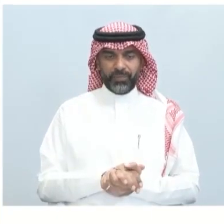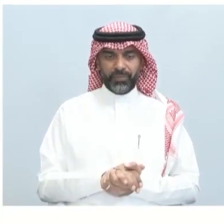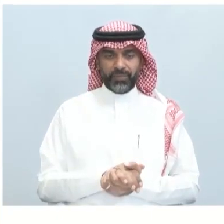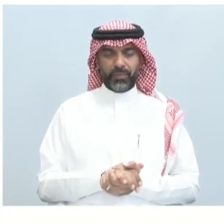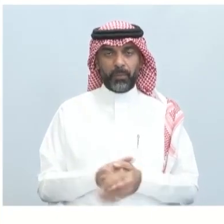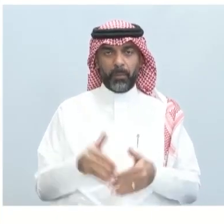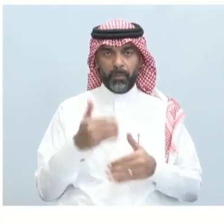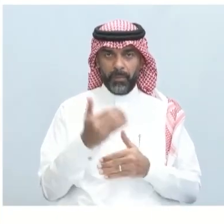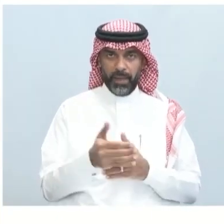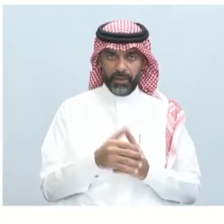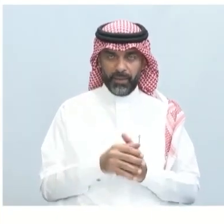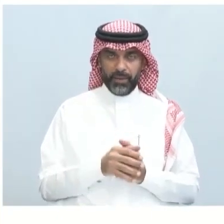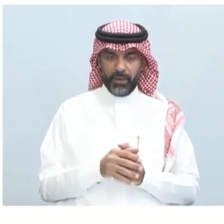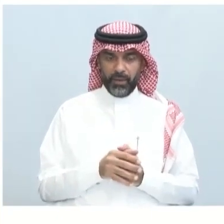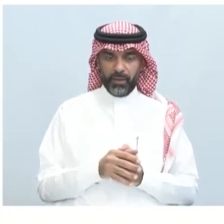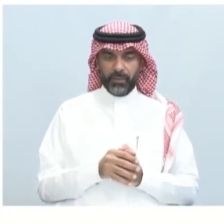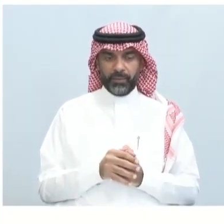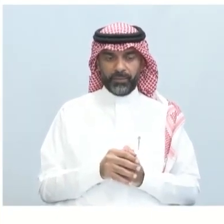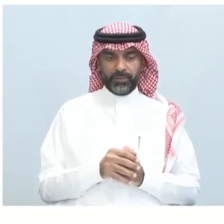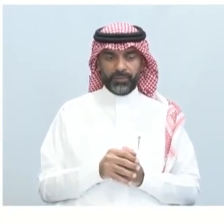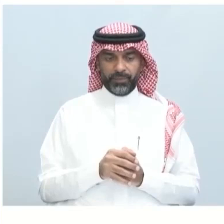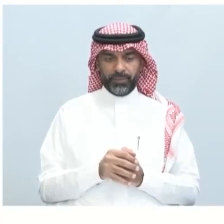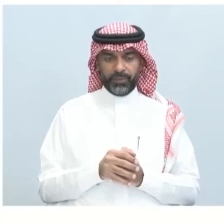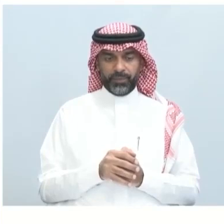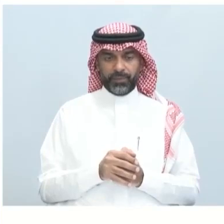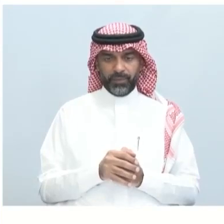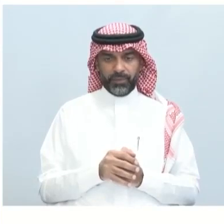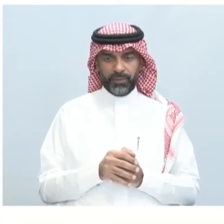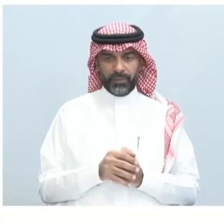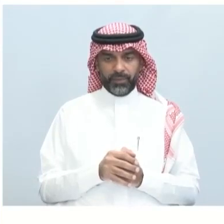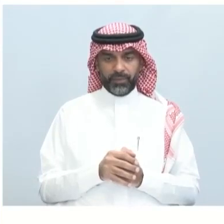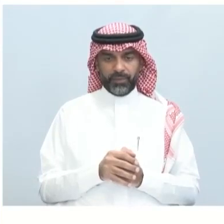بعد ذلك View Imported Contact.